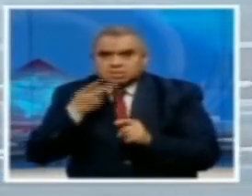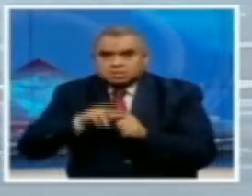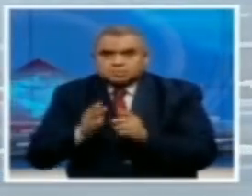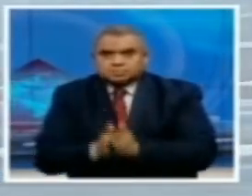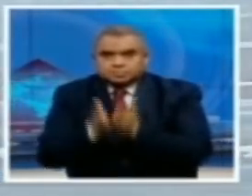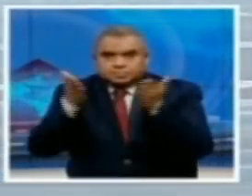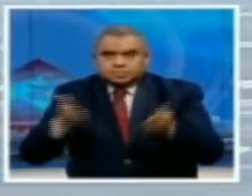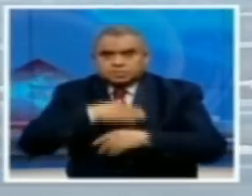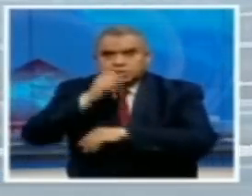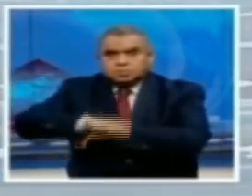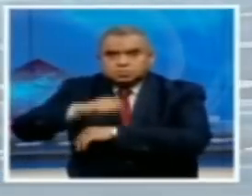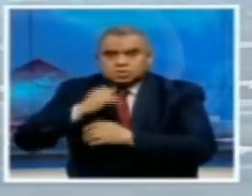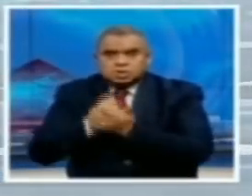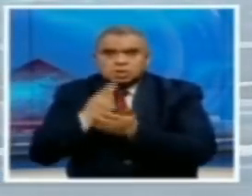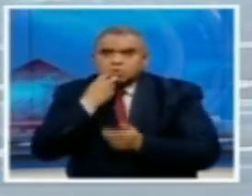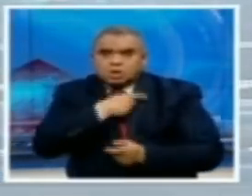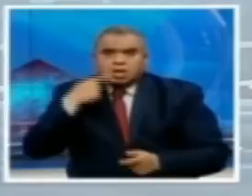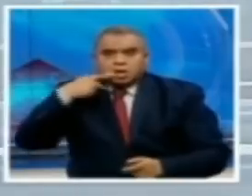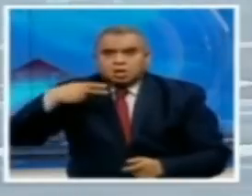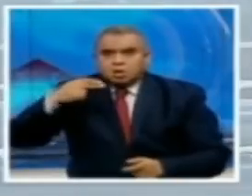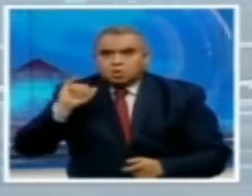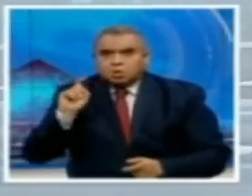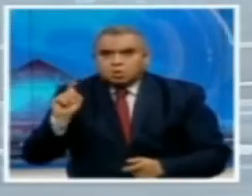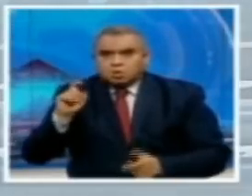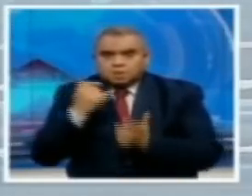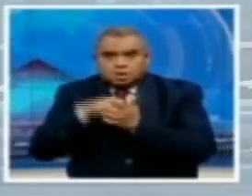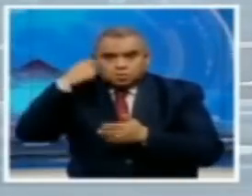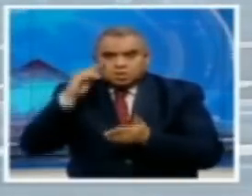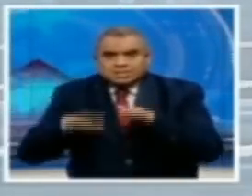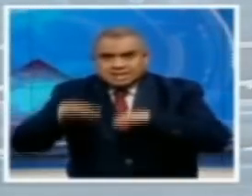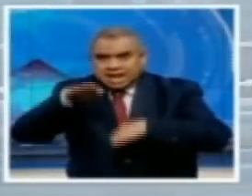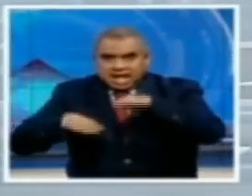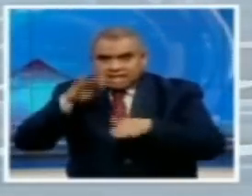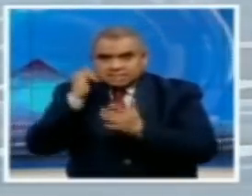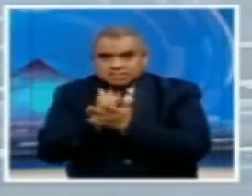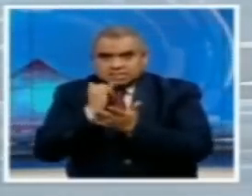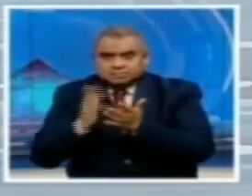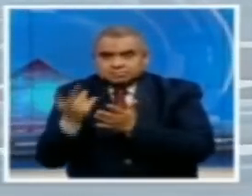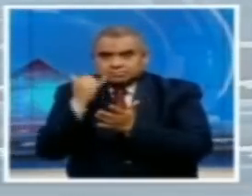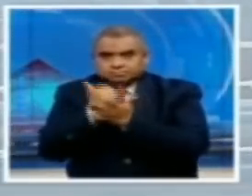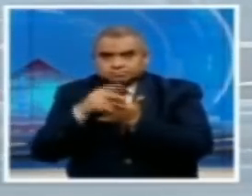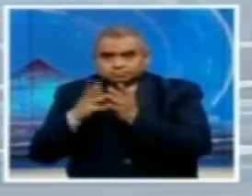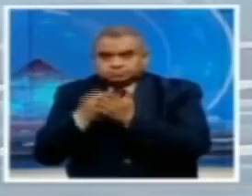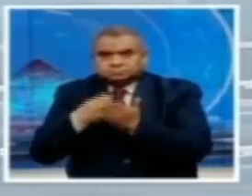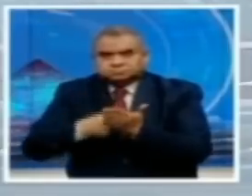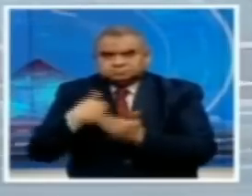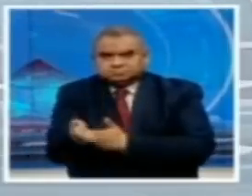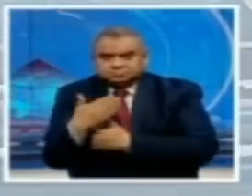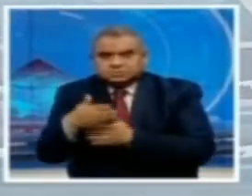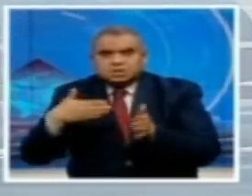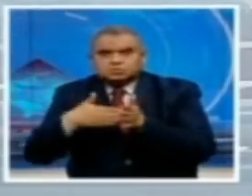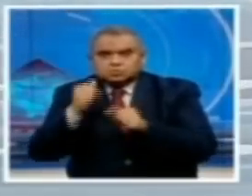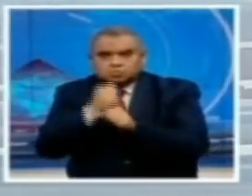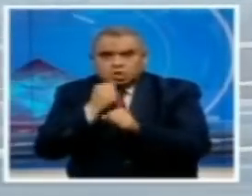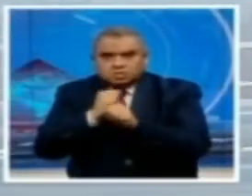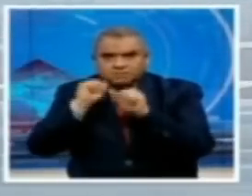استعرض المستشار عمر مروان وزير العدل في هذا الإطار النماذج الجديدة المتطورة طلبات ومعاملات الشهر